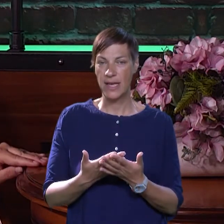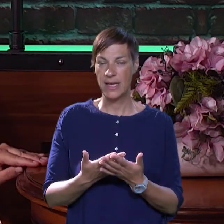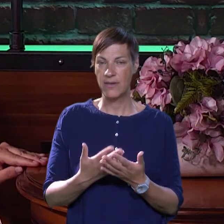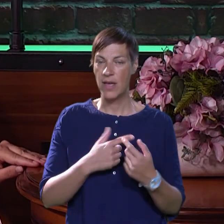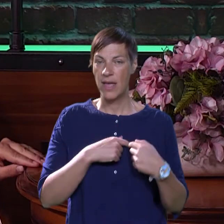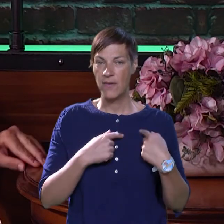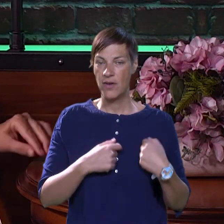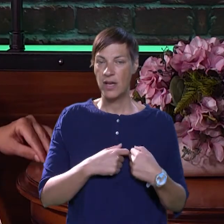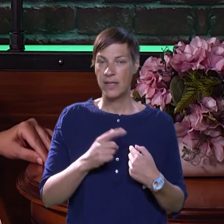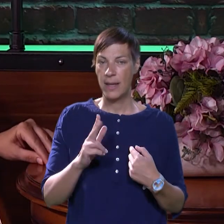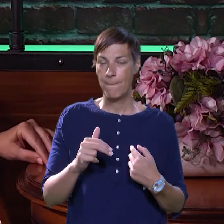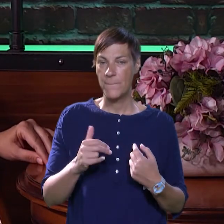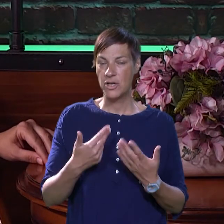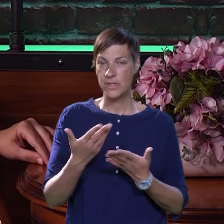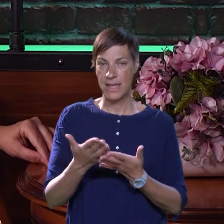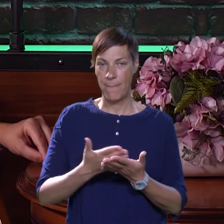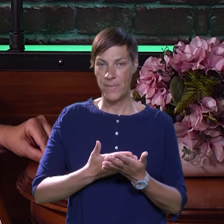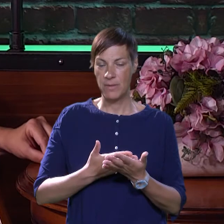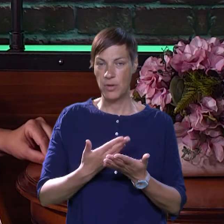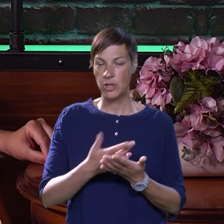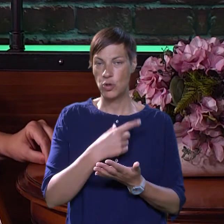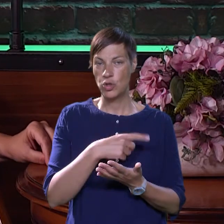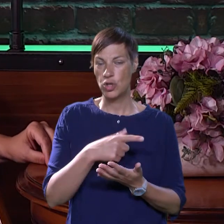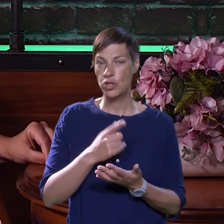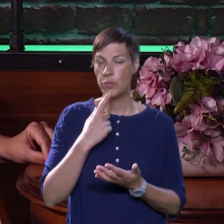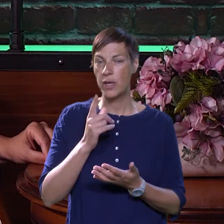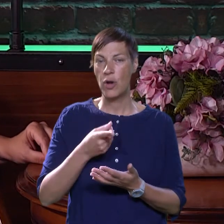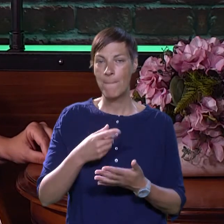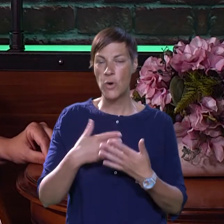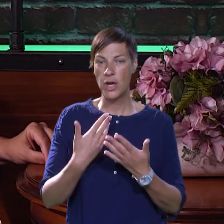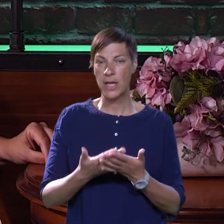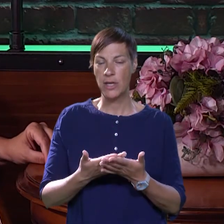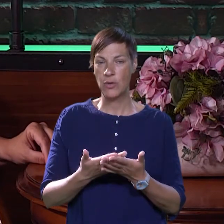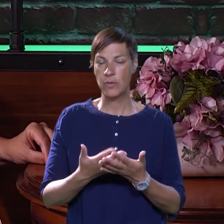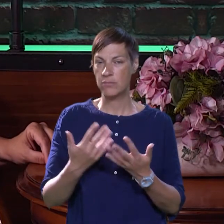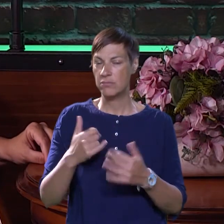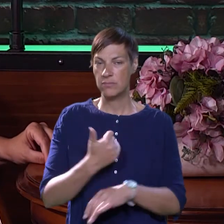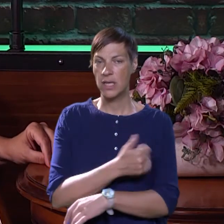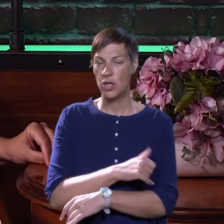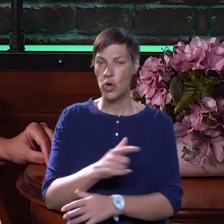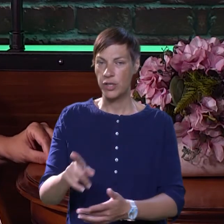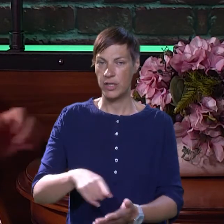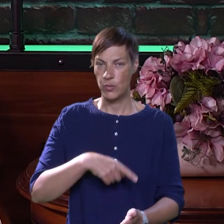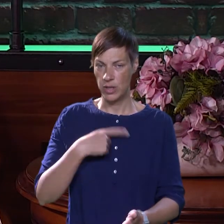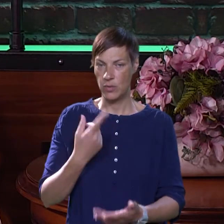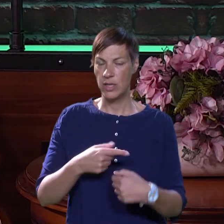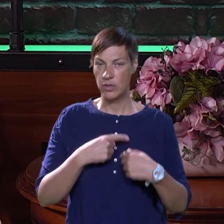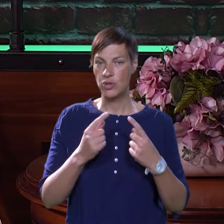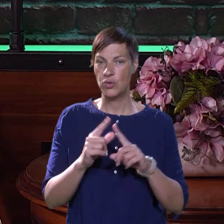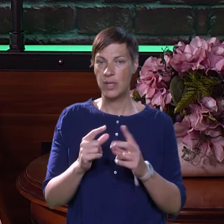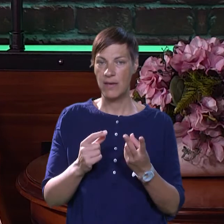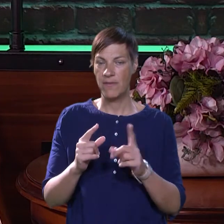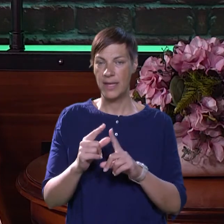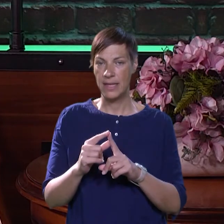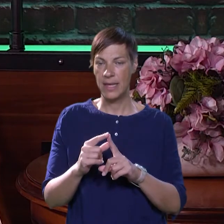vrste volontiranja postoji predpriprema. I tu su ljudi koji moraju biti prijavljeni pola godine, godinu i dulje, to su dobrovoljna